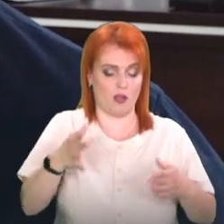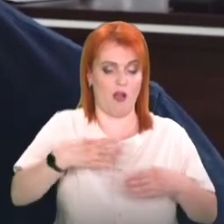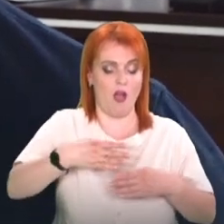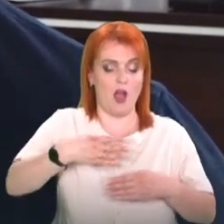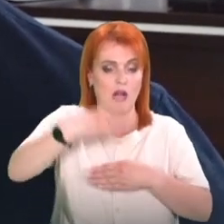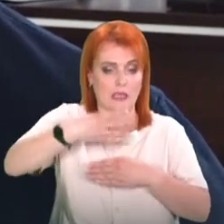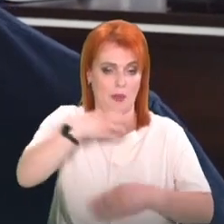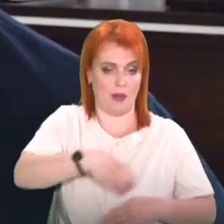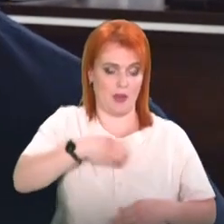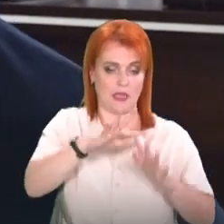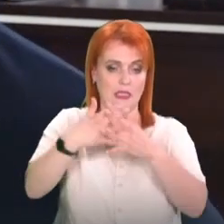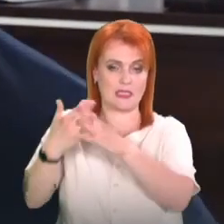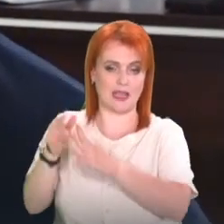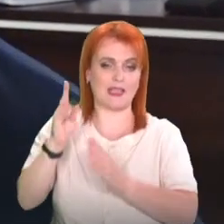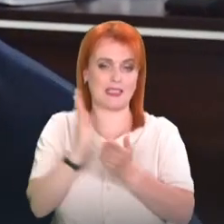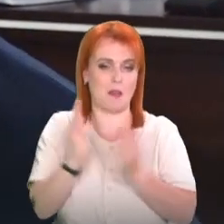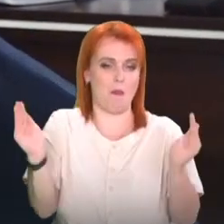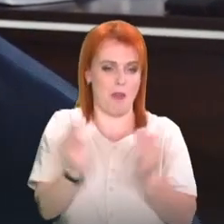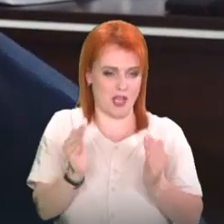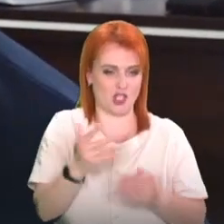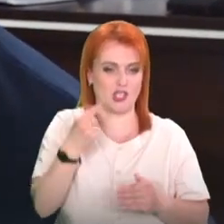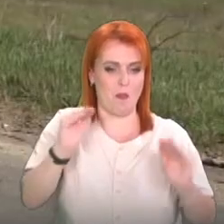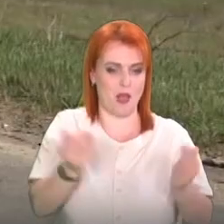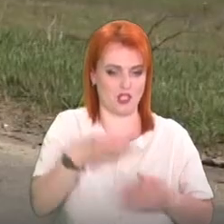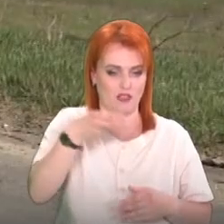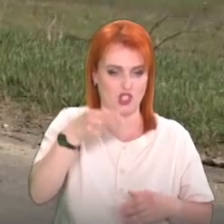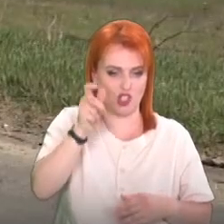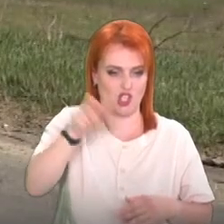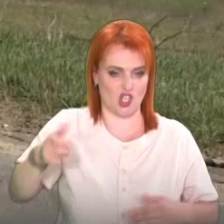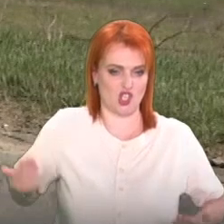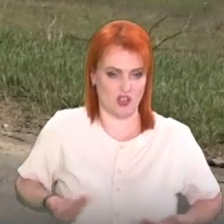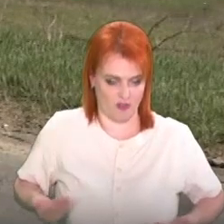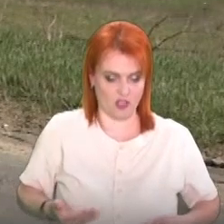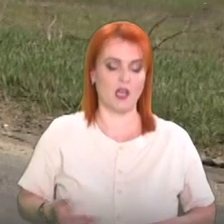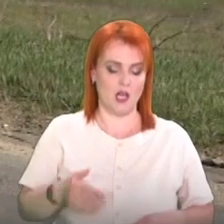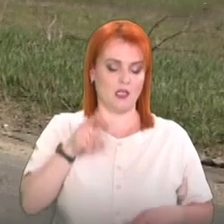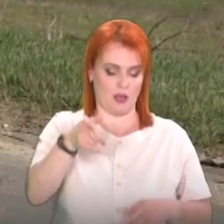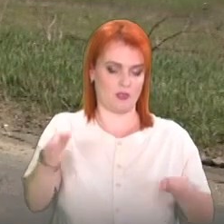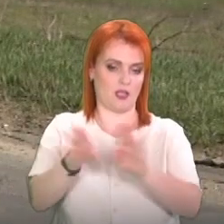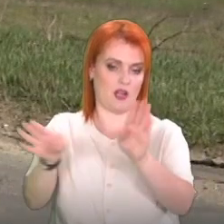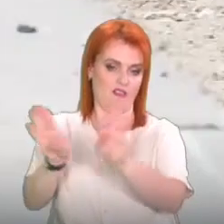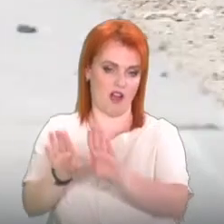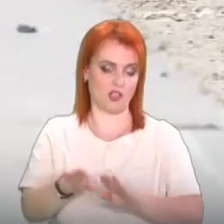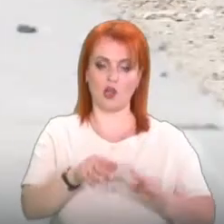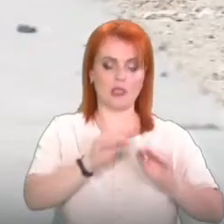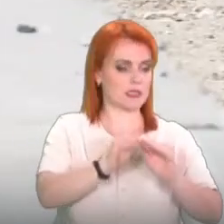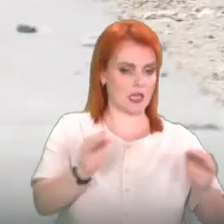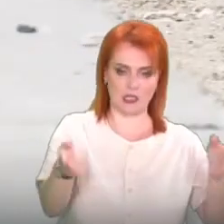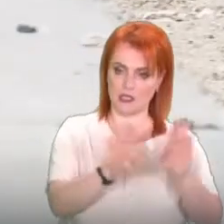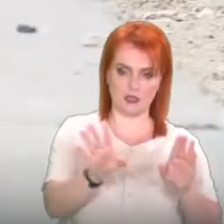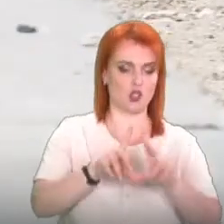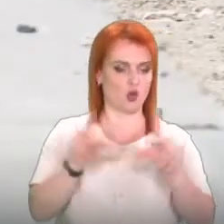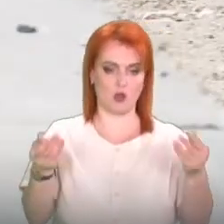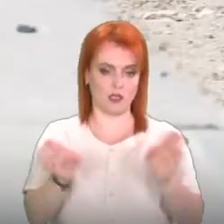până ce nu avem o practică. În prezent sunt elaborate mecanismele și criteriile de selectare a